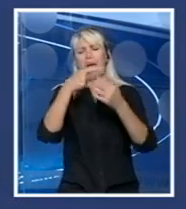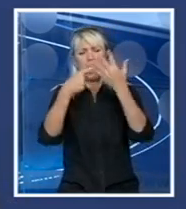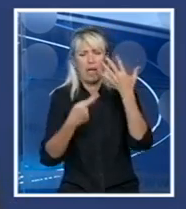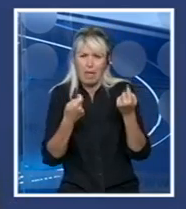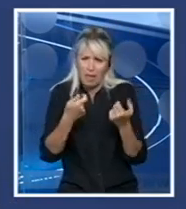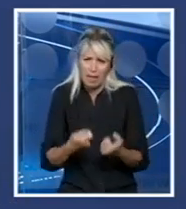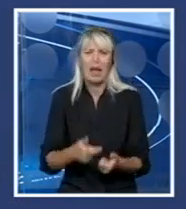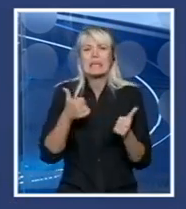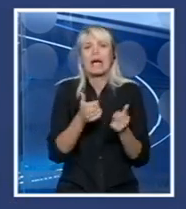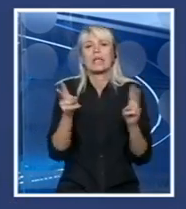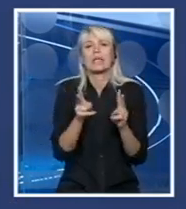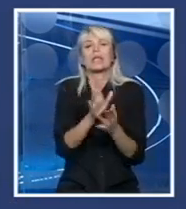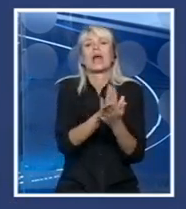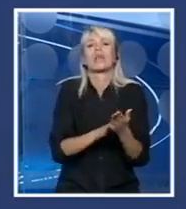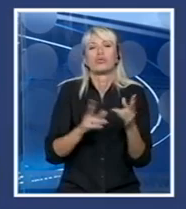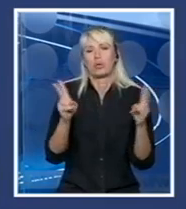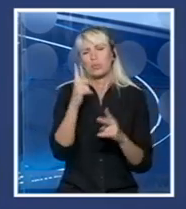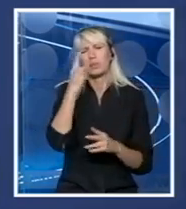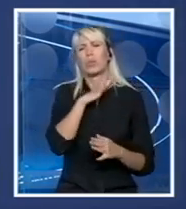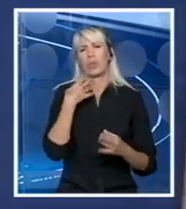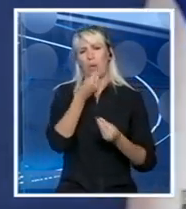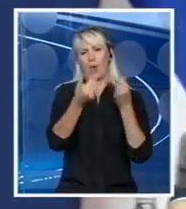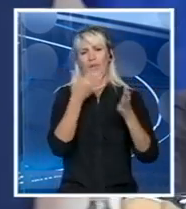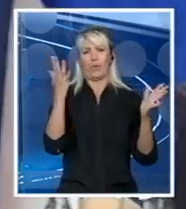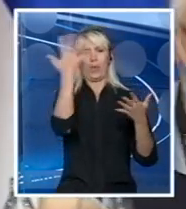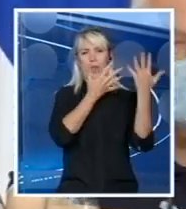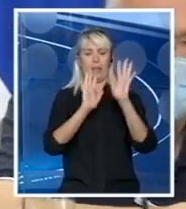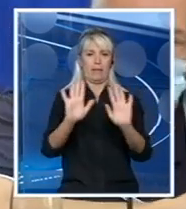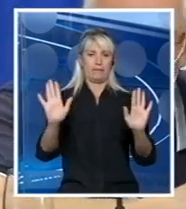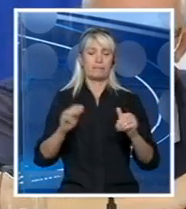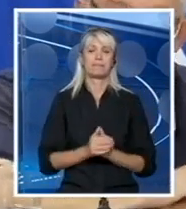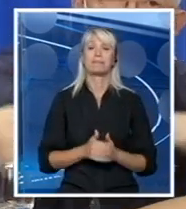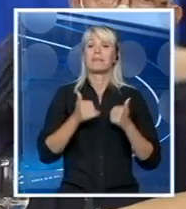Hvala i vama, ministre. Kolege, možemo da počnemo